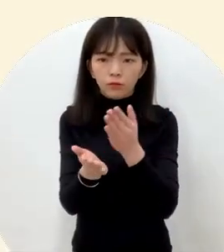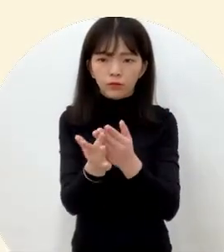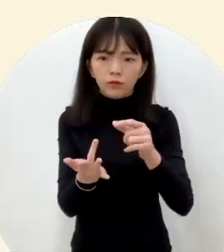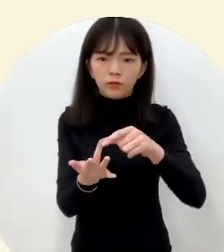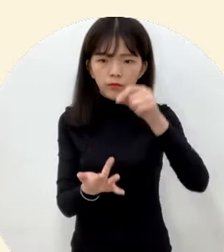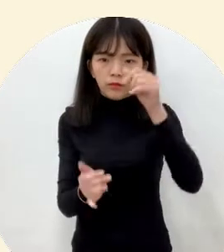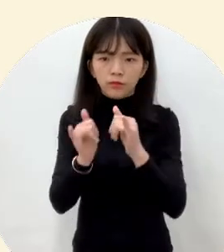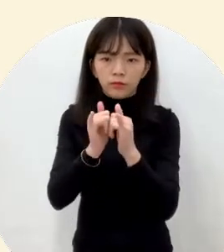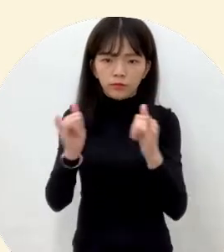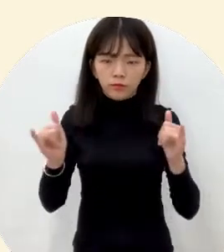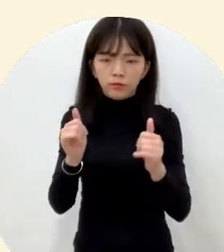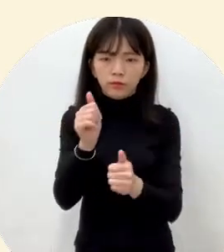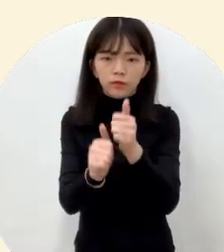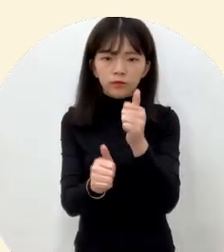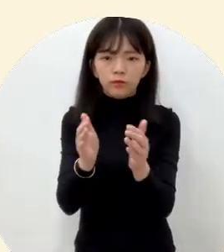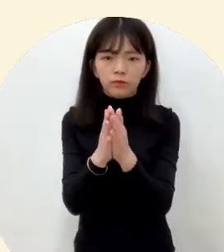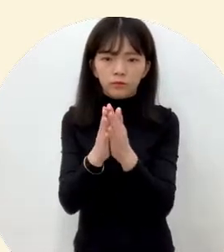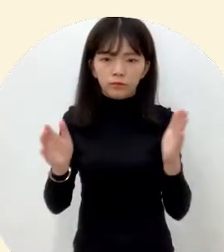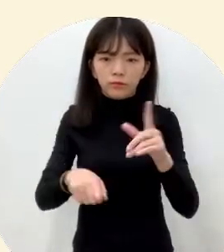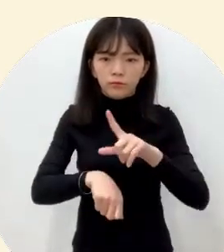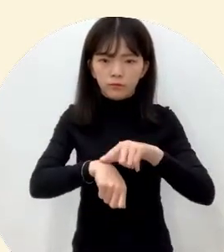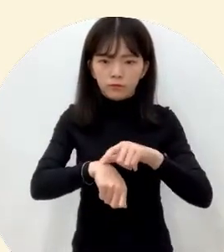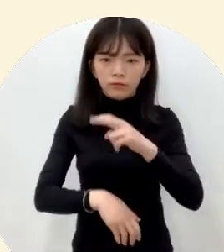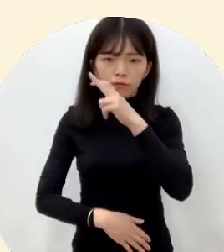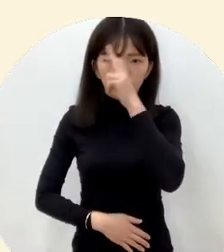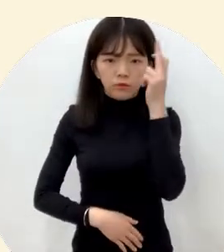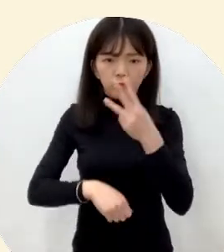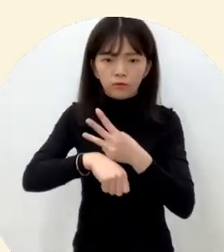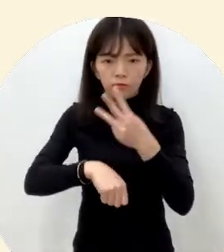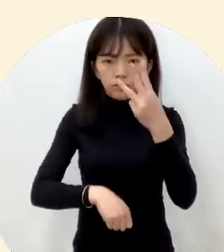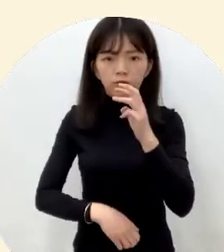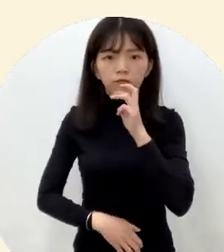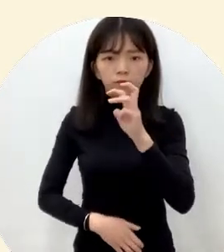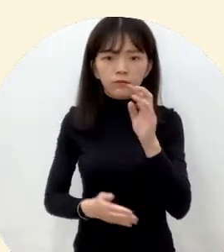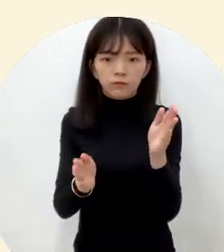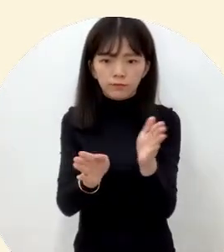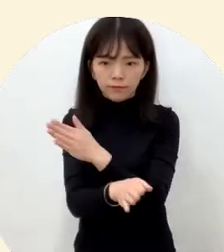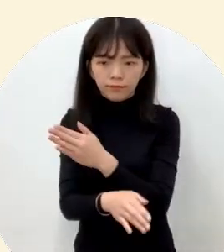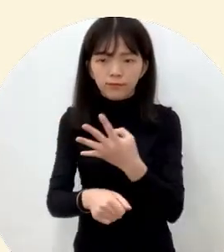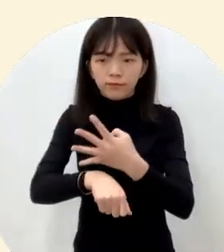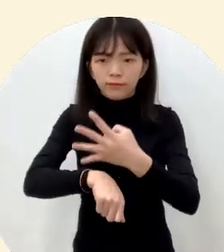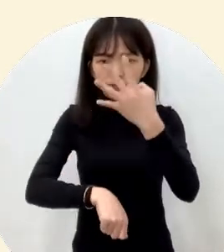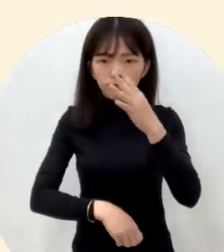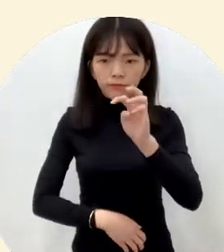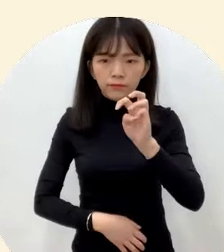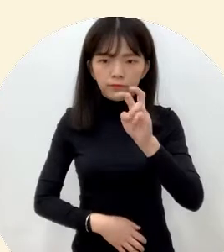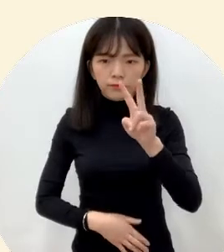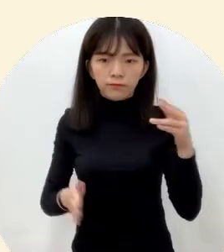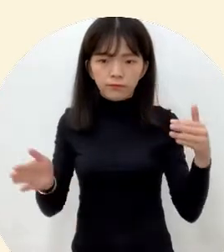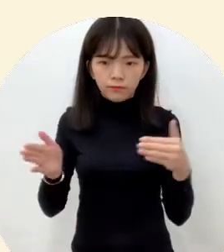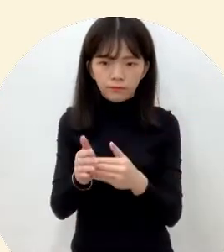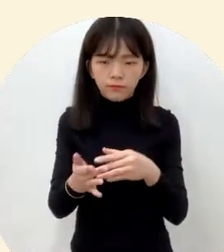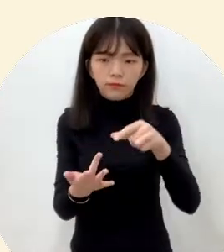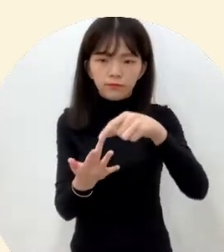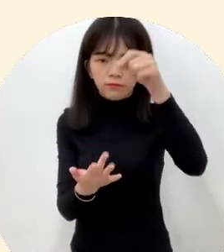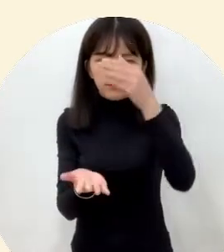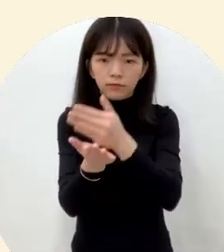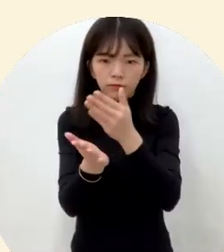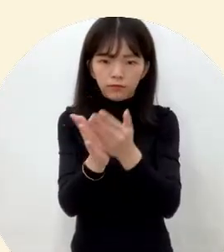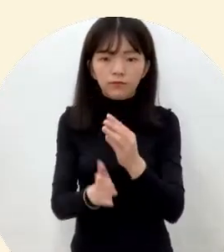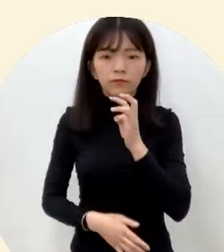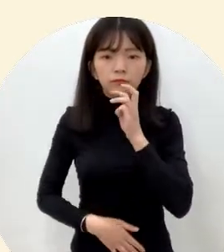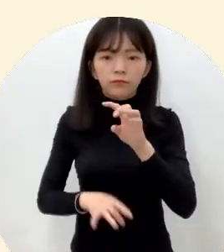두 과목을 선택한 수험생은 시험 시작 시간인 오후 3시 30분부터 4시 32분까지